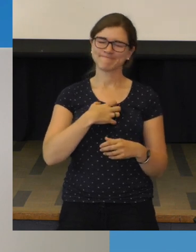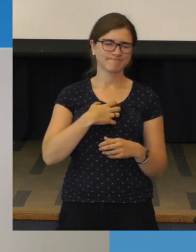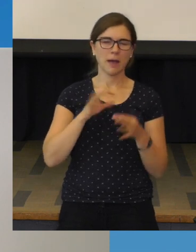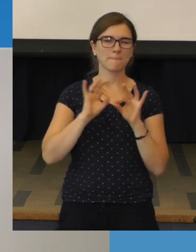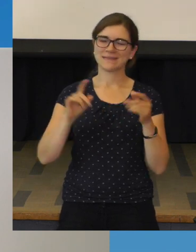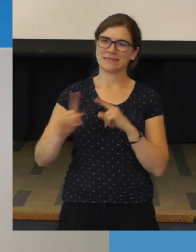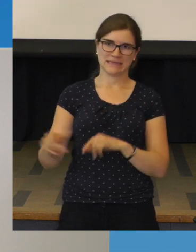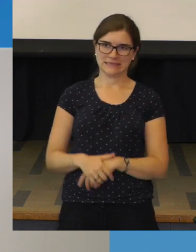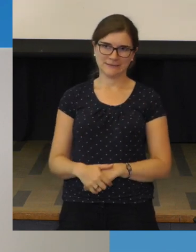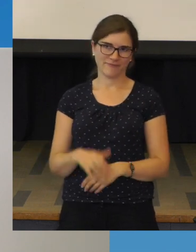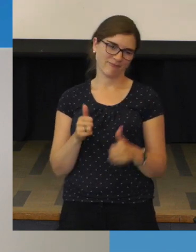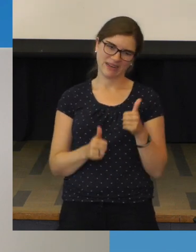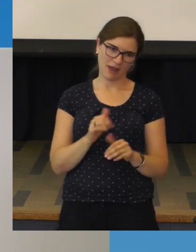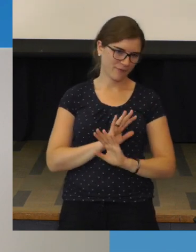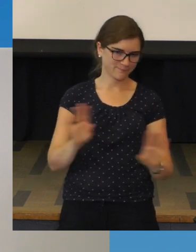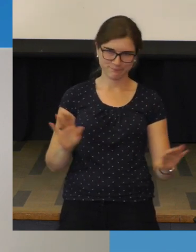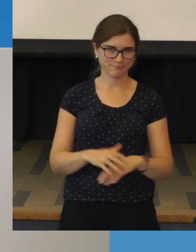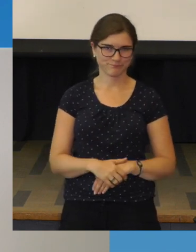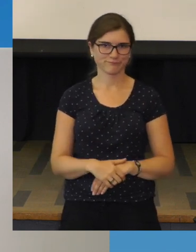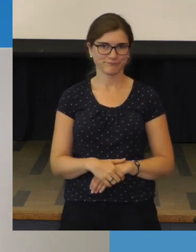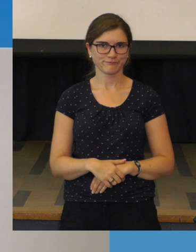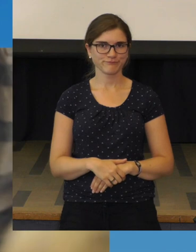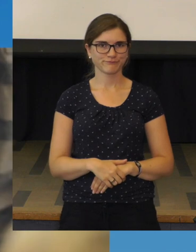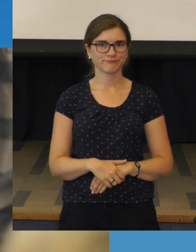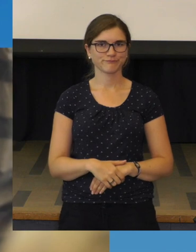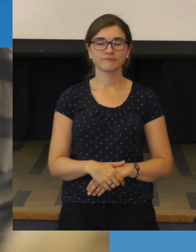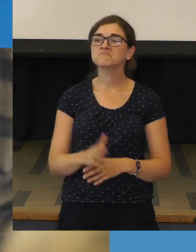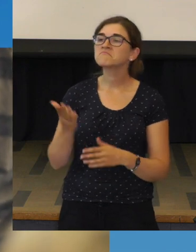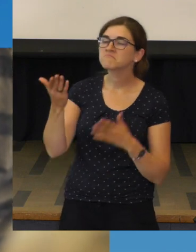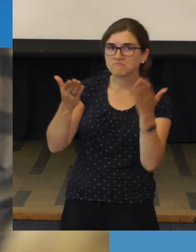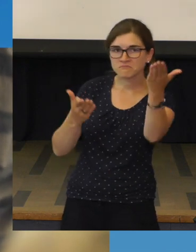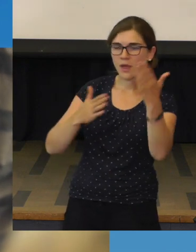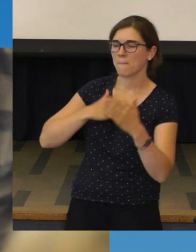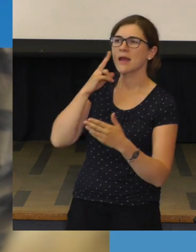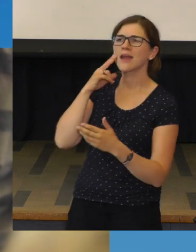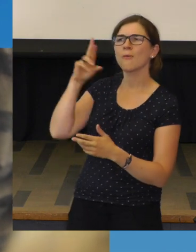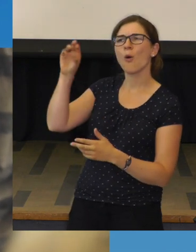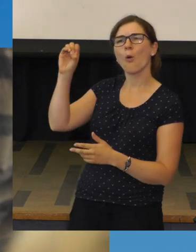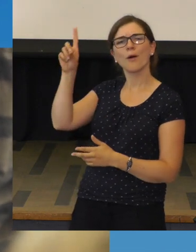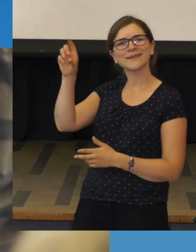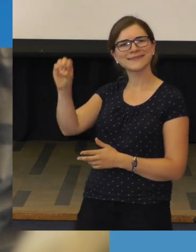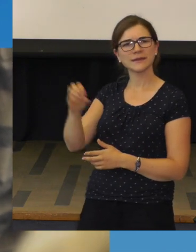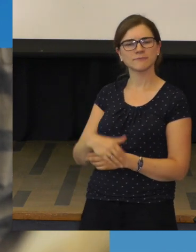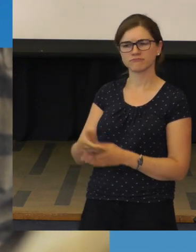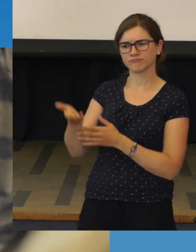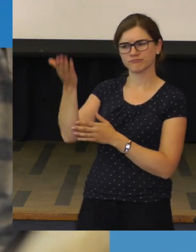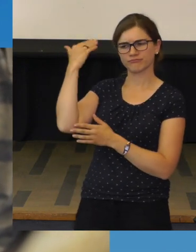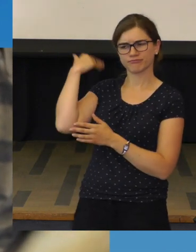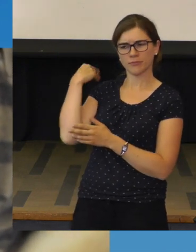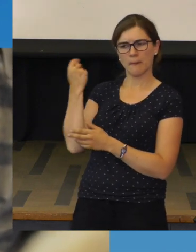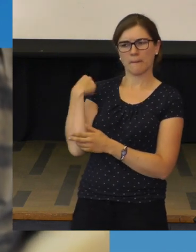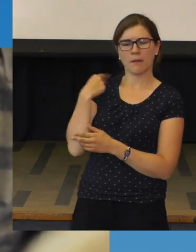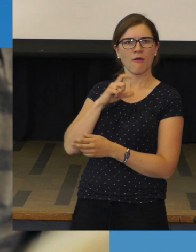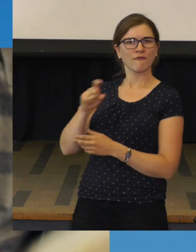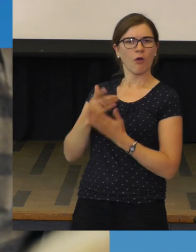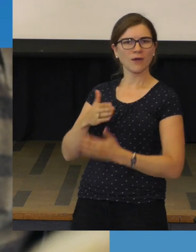Okay. Mein Name ist Rode. Bei mir wurde vor einigen Wochen